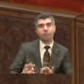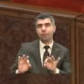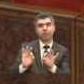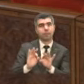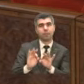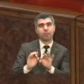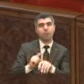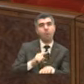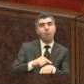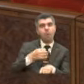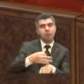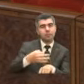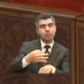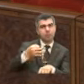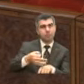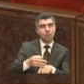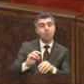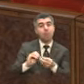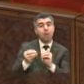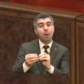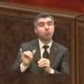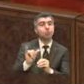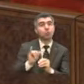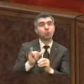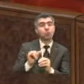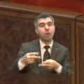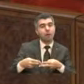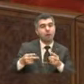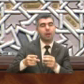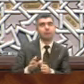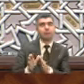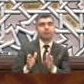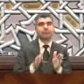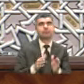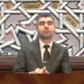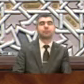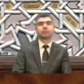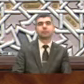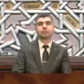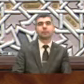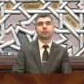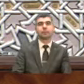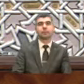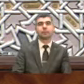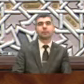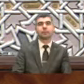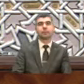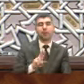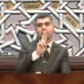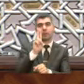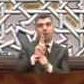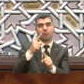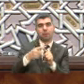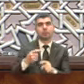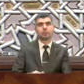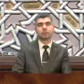الوقت ديال التنفيذ، انا ذاك غتبان فعلا الاشكالات المرتبطه بتنزيله. وشكرا. كلمه لكم السيد النائب